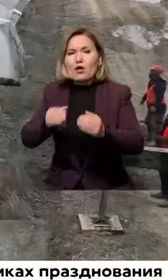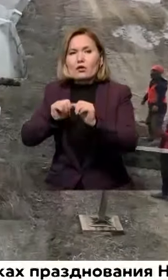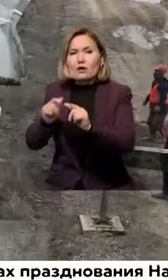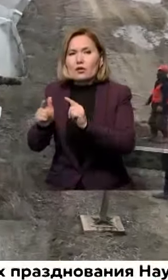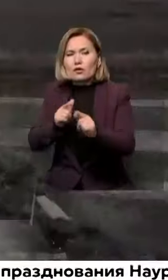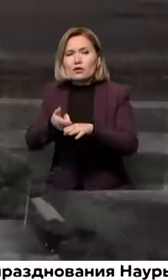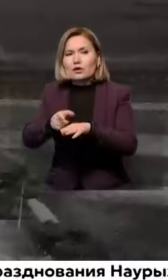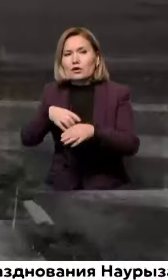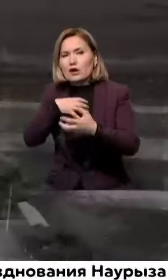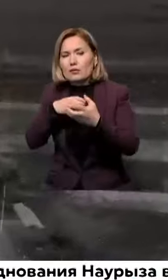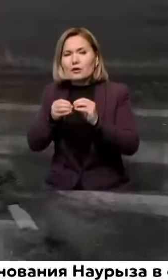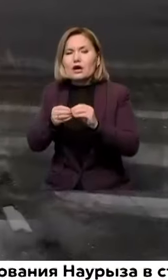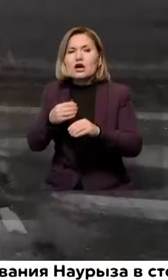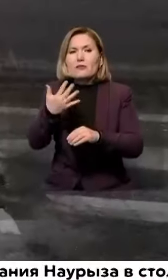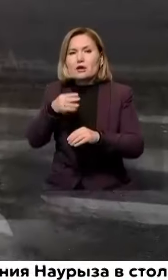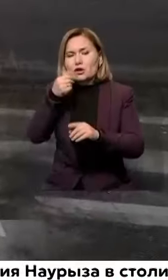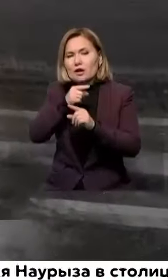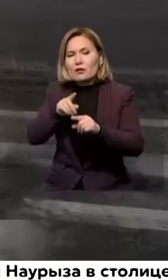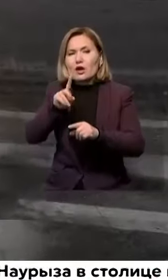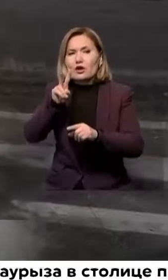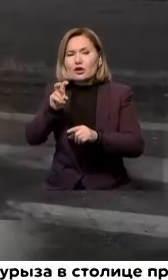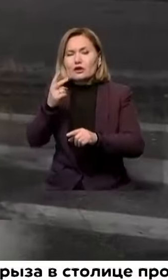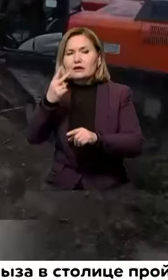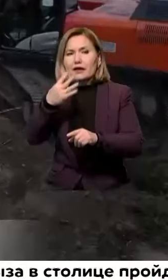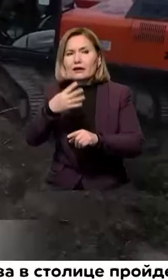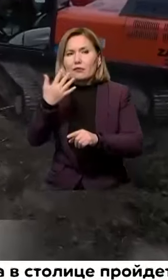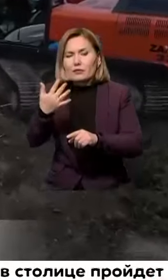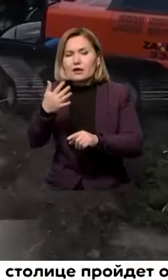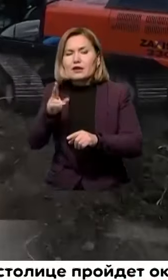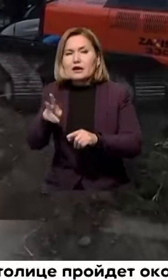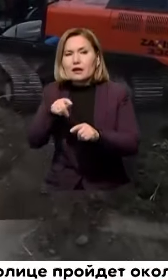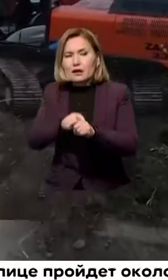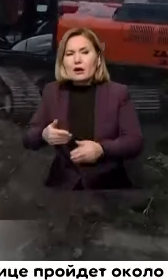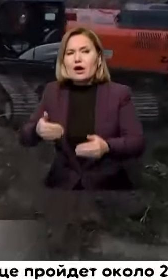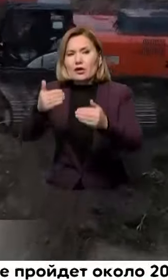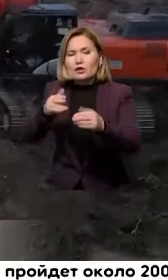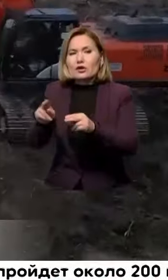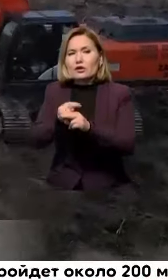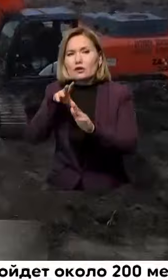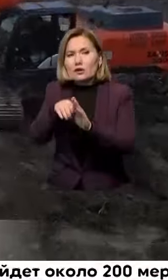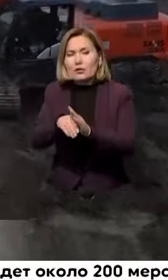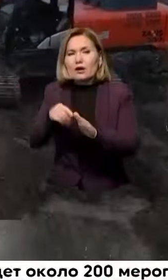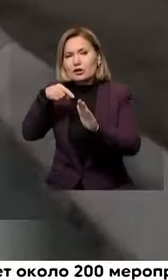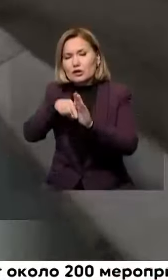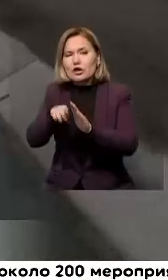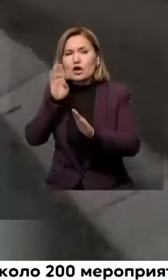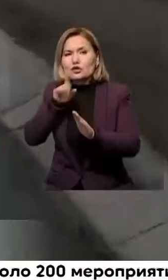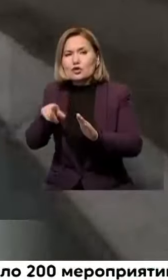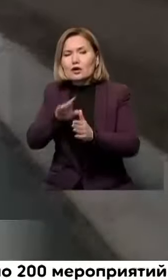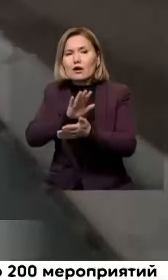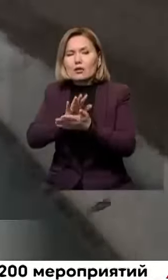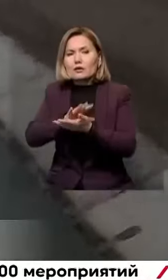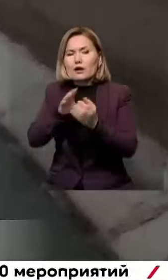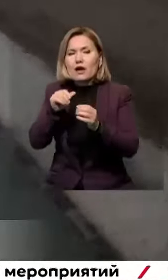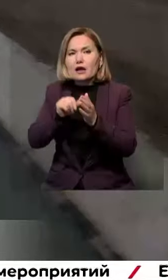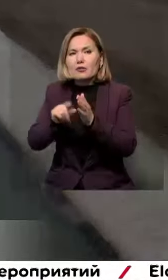зор. Жалпы соңғы 5 жылда өңірде 245 шақырым канал бетондалып, 1100 шақырым қашыртқы тазаланған. Нәтижесінде 61 мың